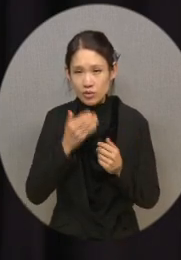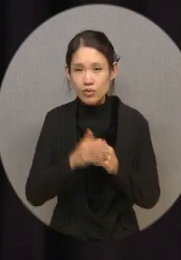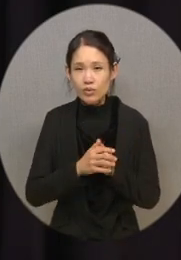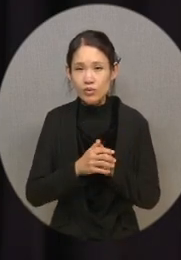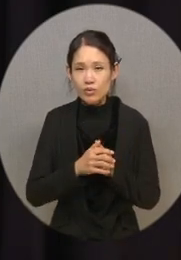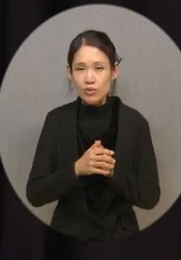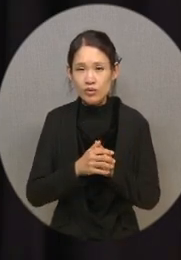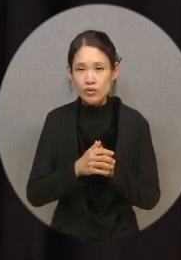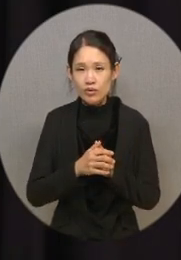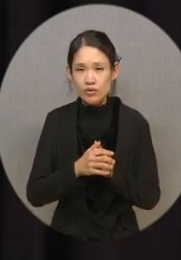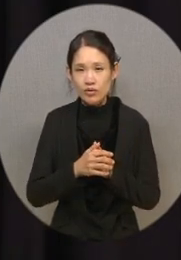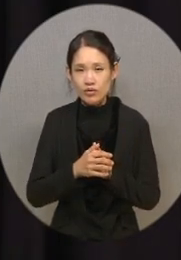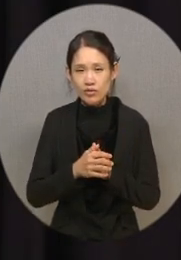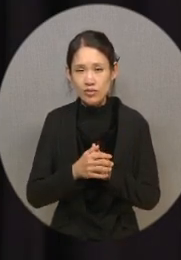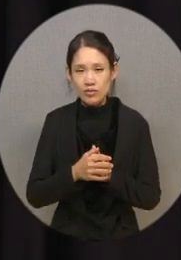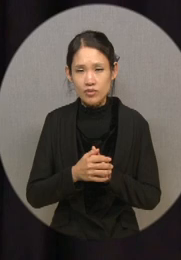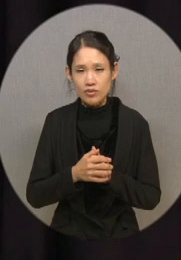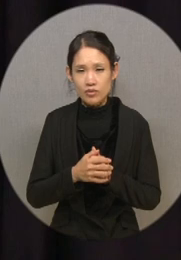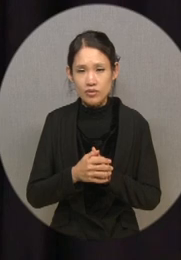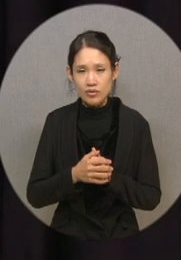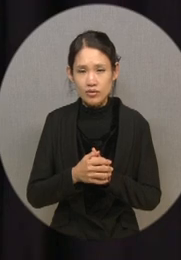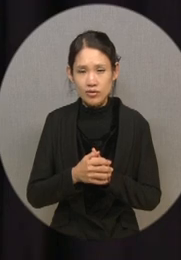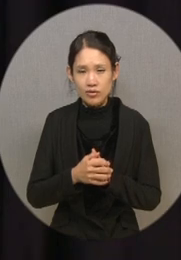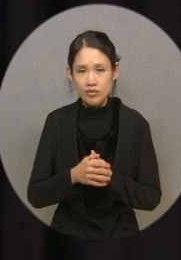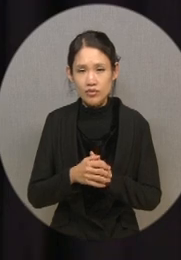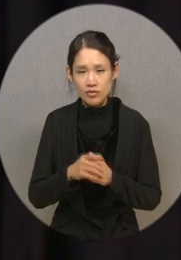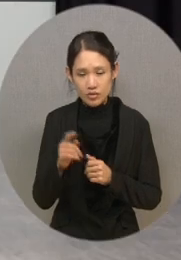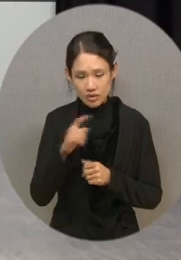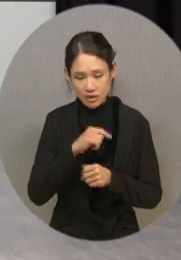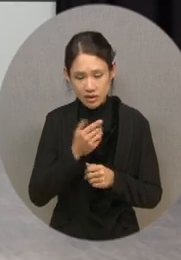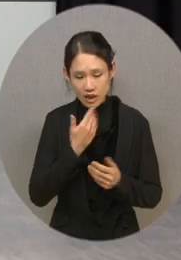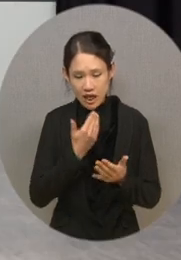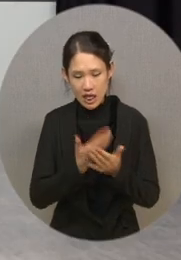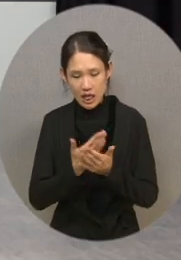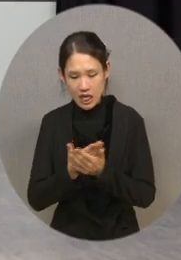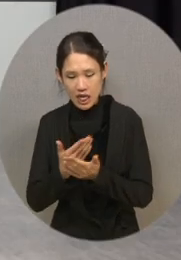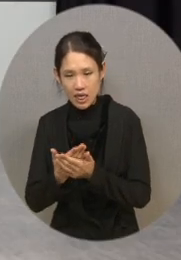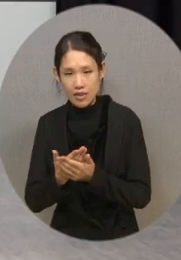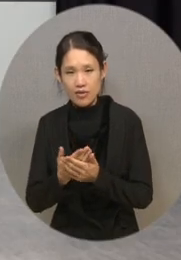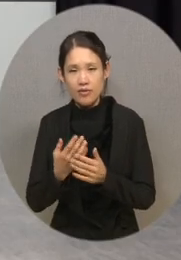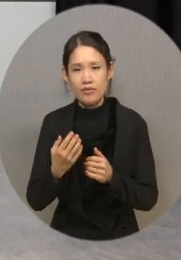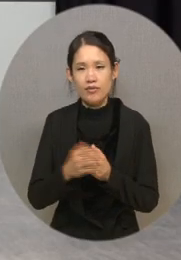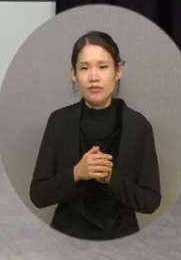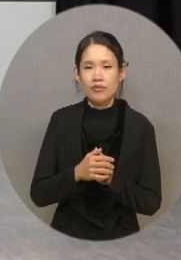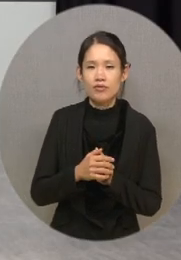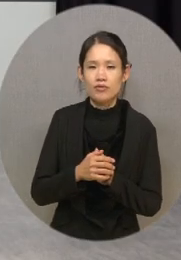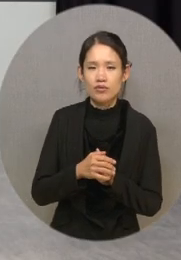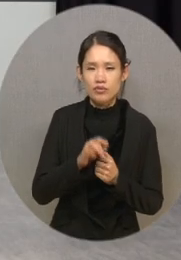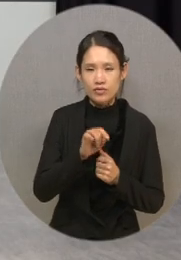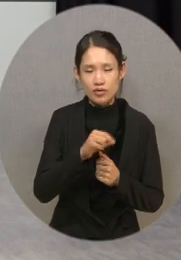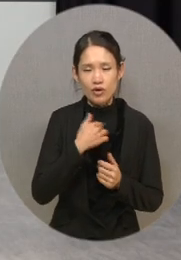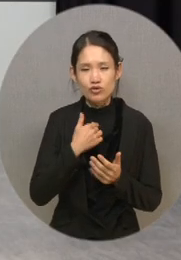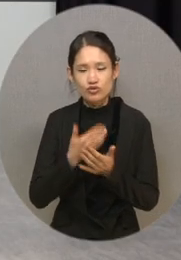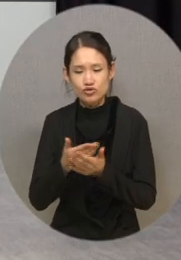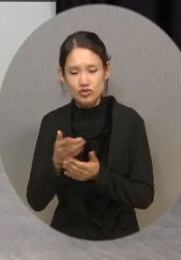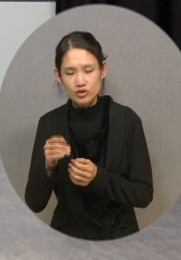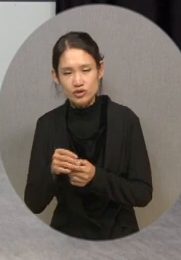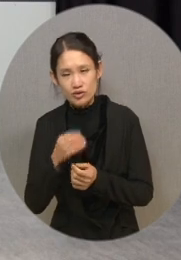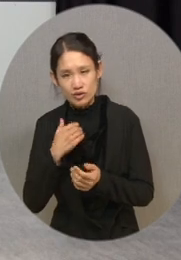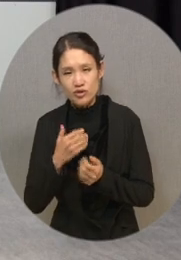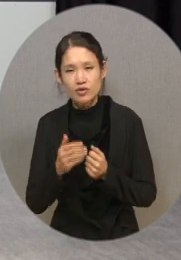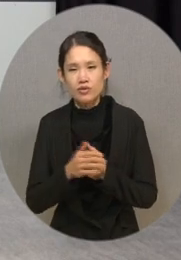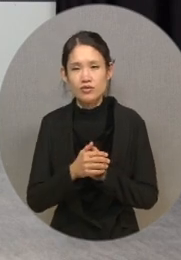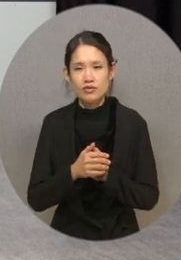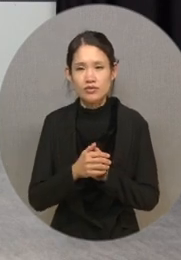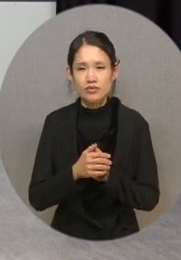거예요. 우리 같으면은 뭐 다 달라 그럴 줄 알았는데 그게 아니라 요것 주세요 저것 주세요 하면서 먹는 거예요.